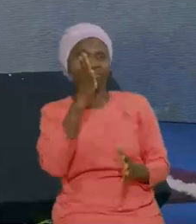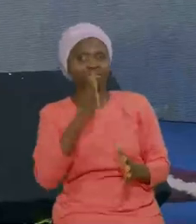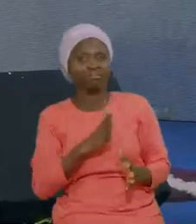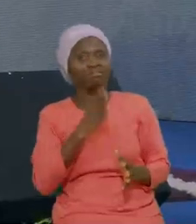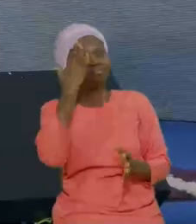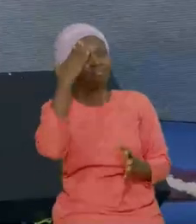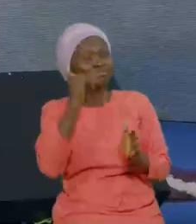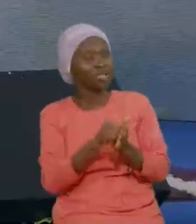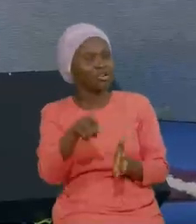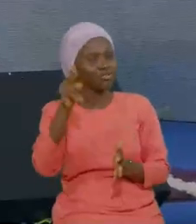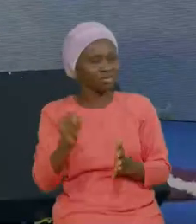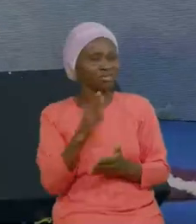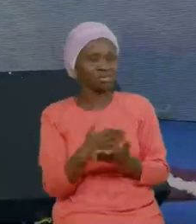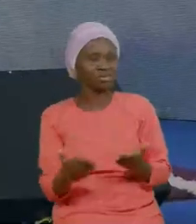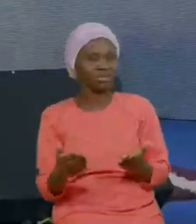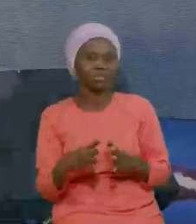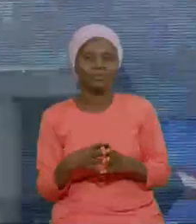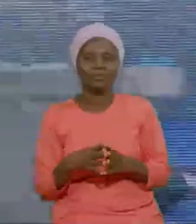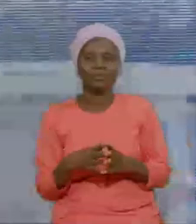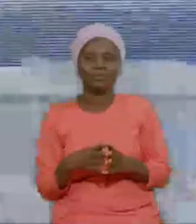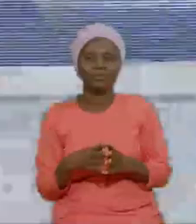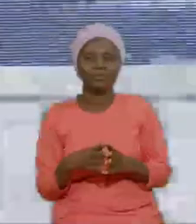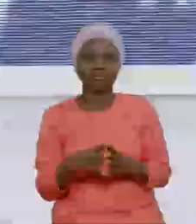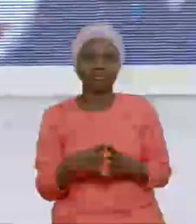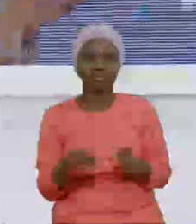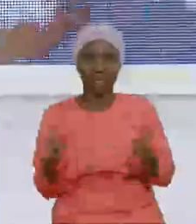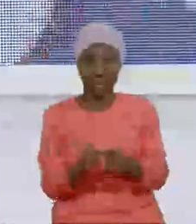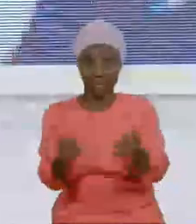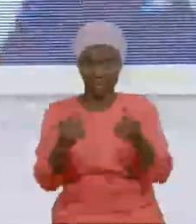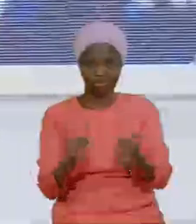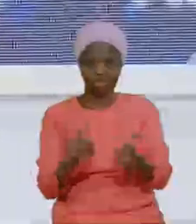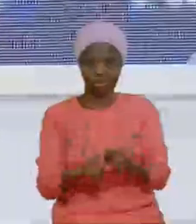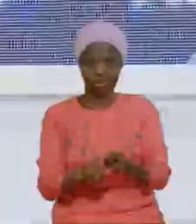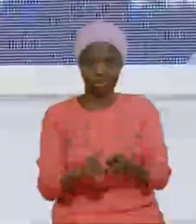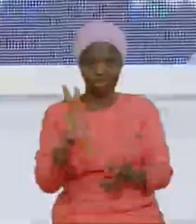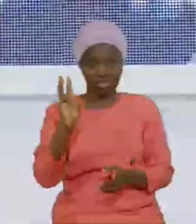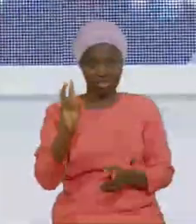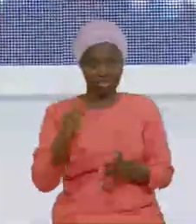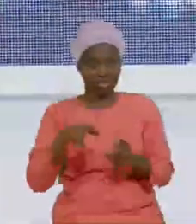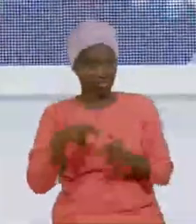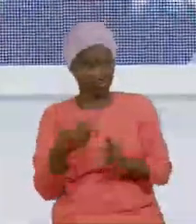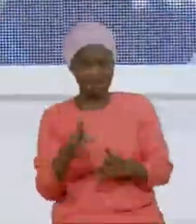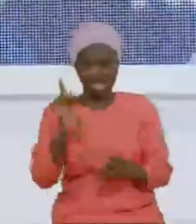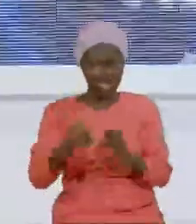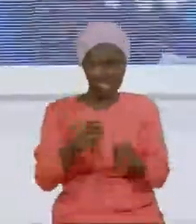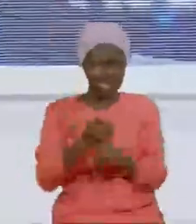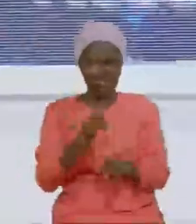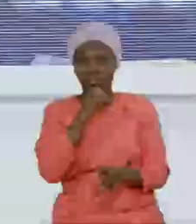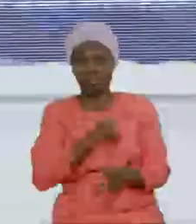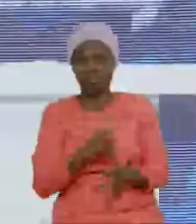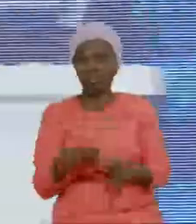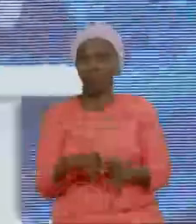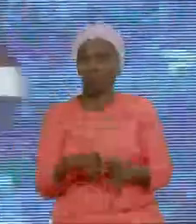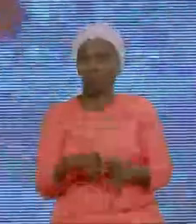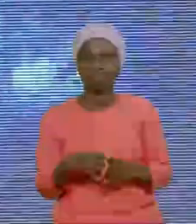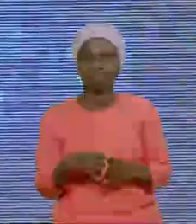need something. Et maman sait que tu veux quelque chose. As you come to 7-8 years of age, à 7-8 ans, your means